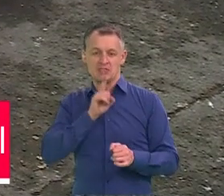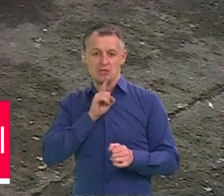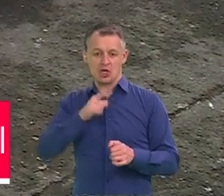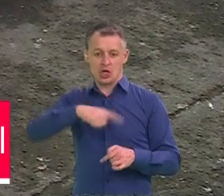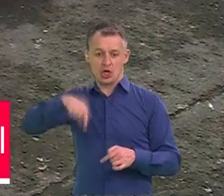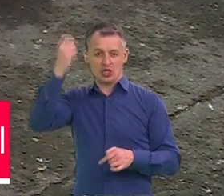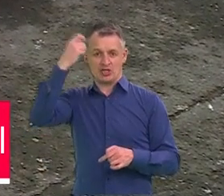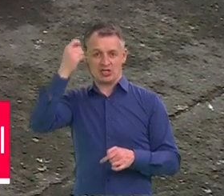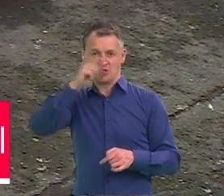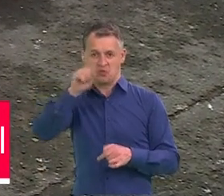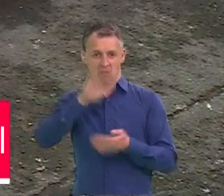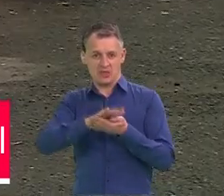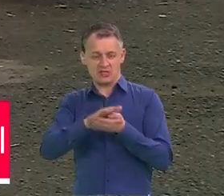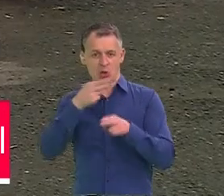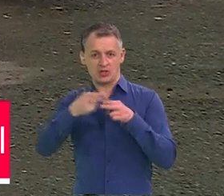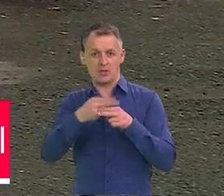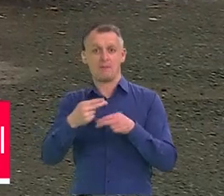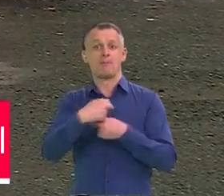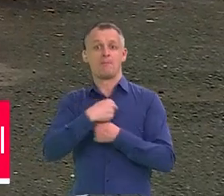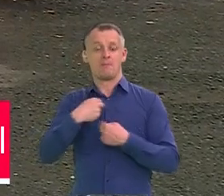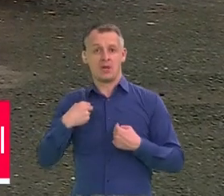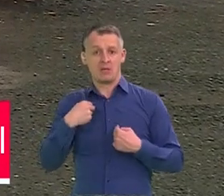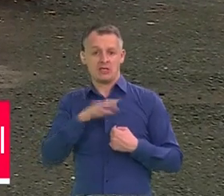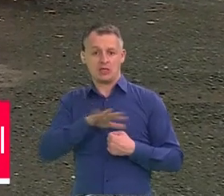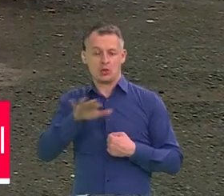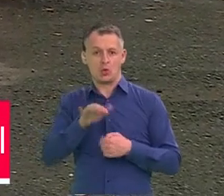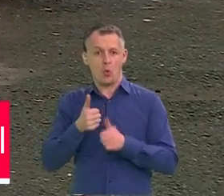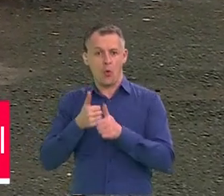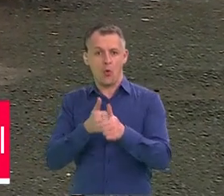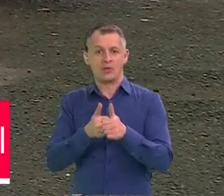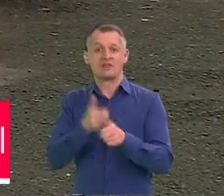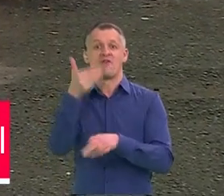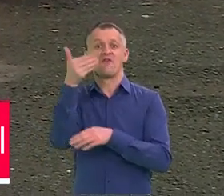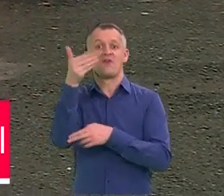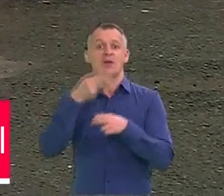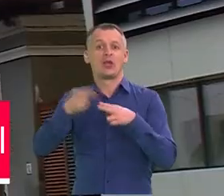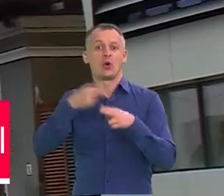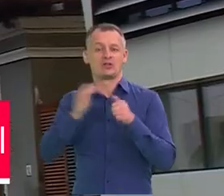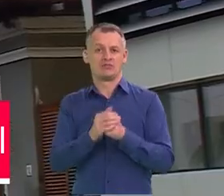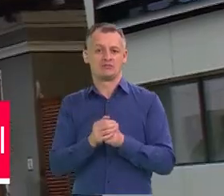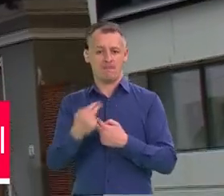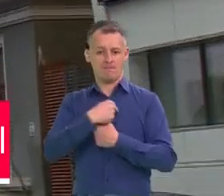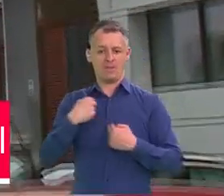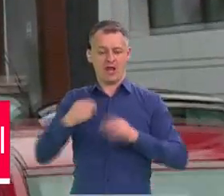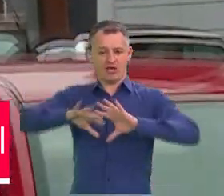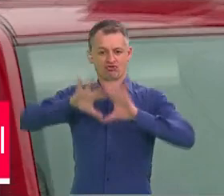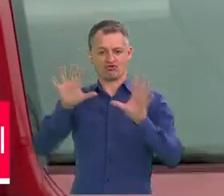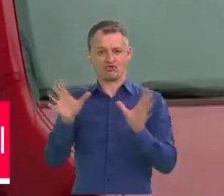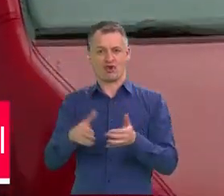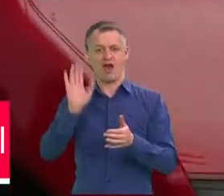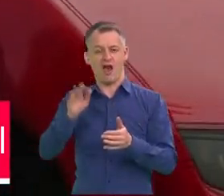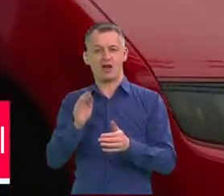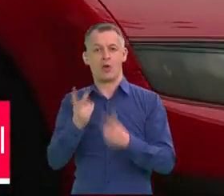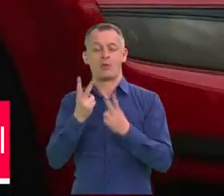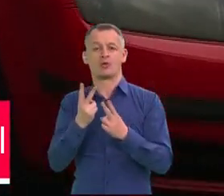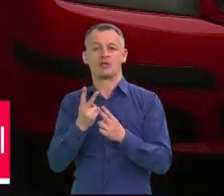păstrăm curățenia, primăriile de sector stau sau nu cu ochii pe operatorul de salubritate, iar primăria generală are un rol de